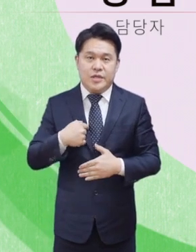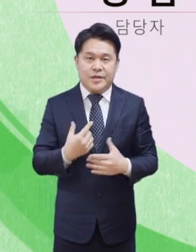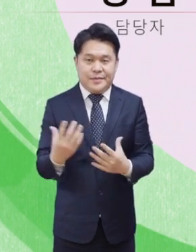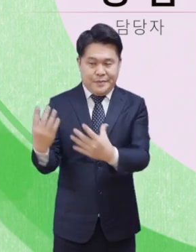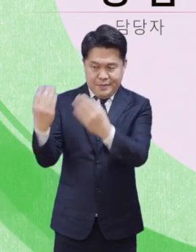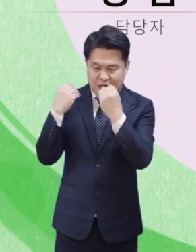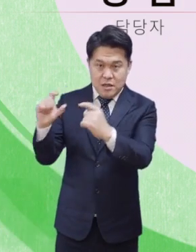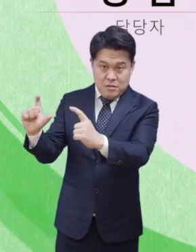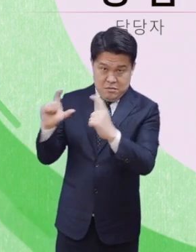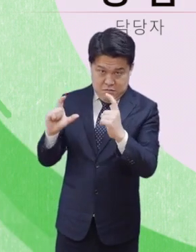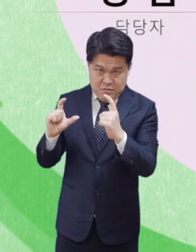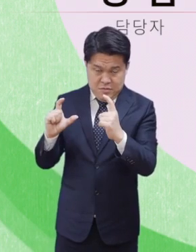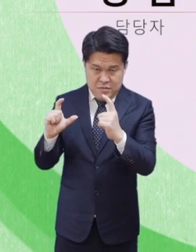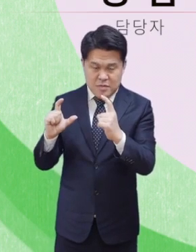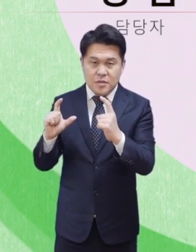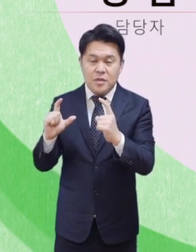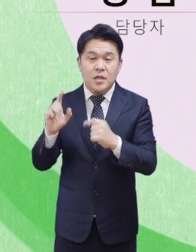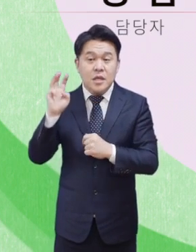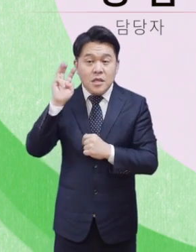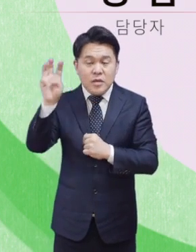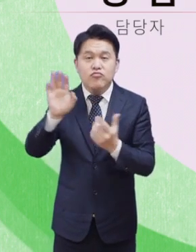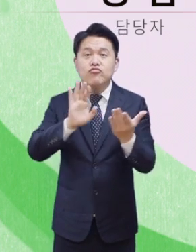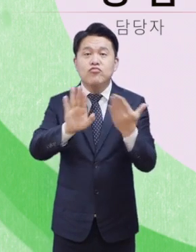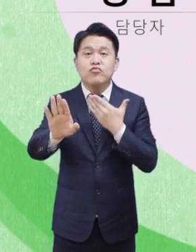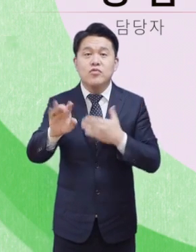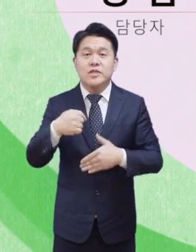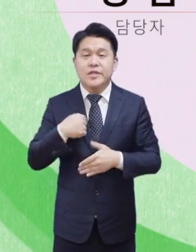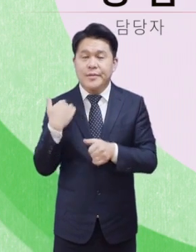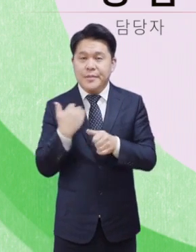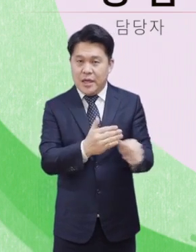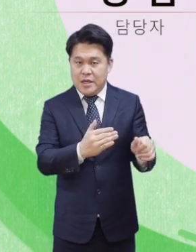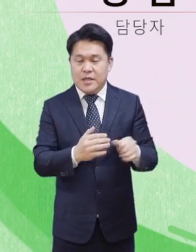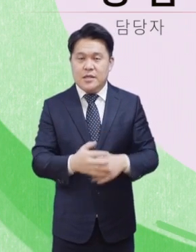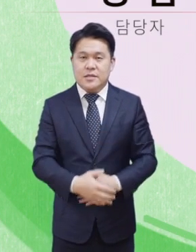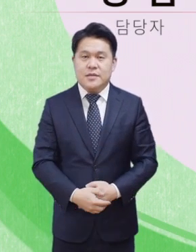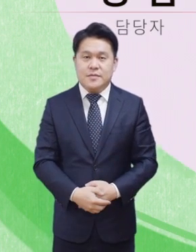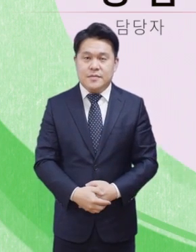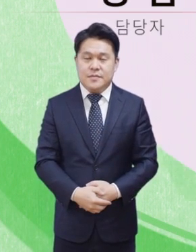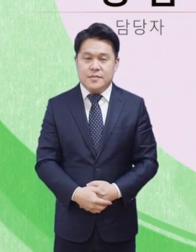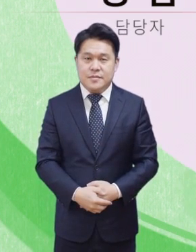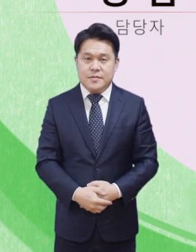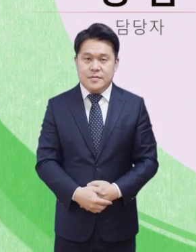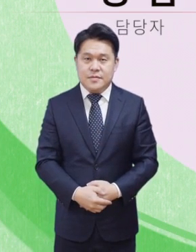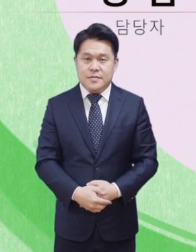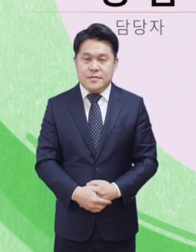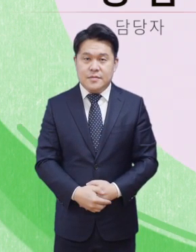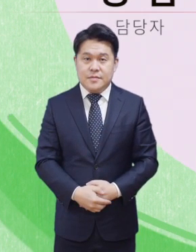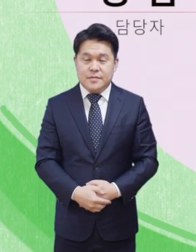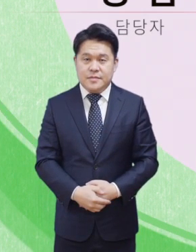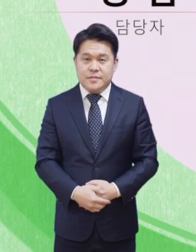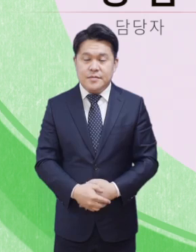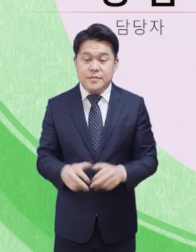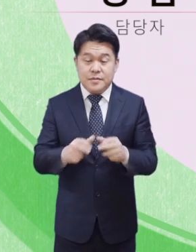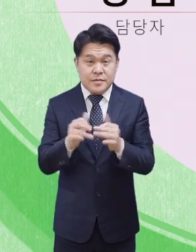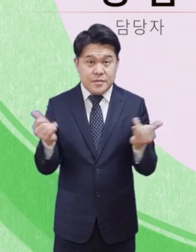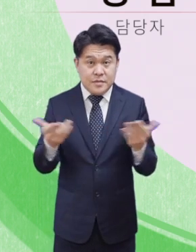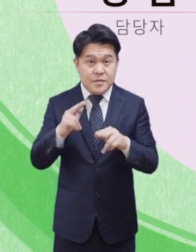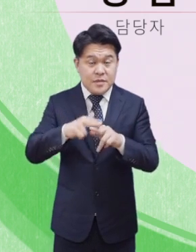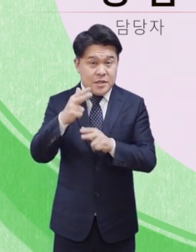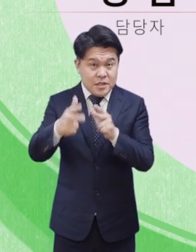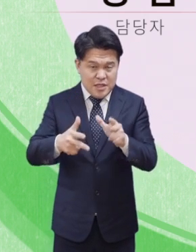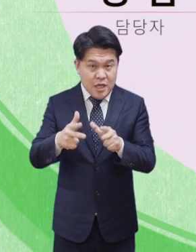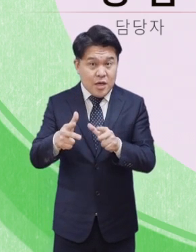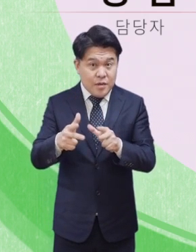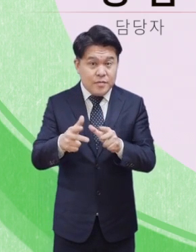이후 참여 중단을 알리게 되고 알림 30일 이후에는 참여가 중단됩니다. 이상으로